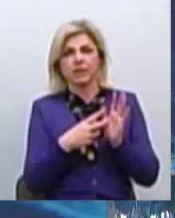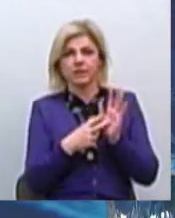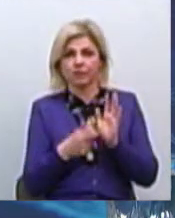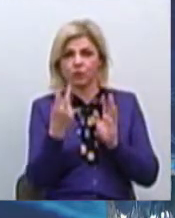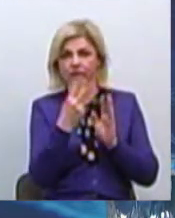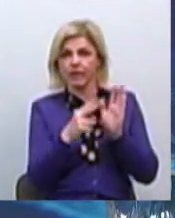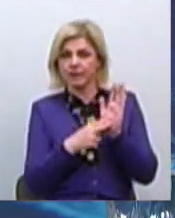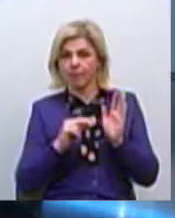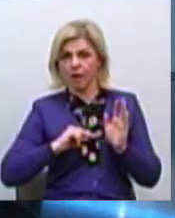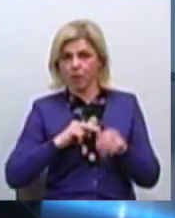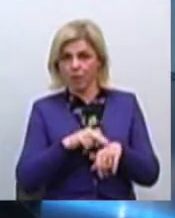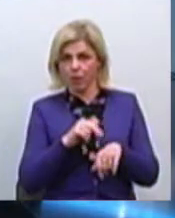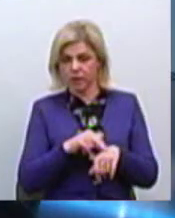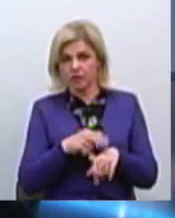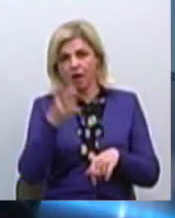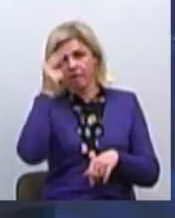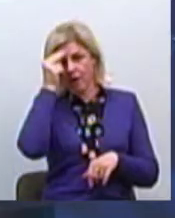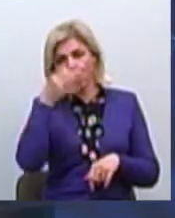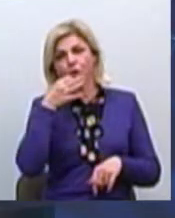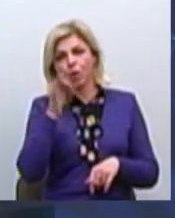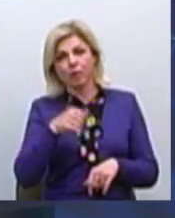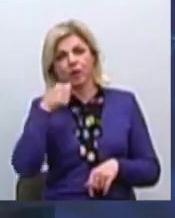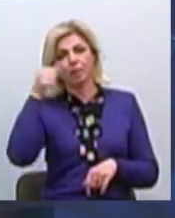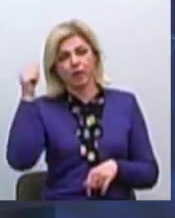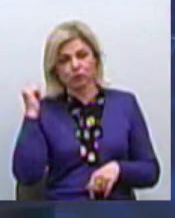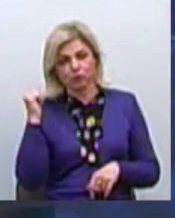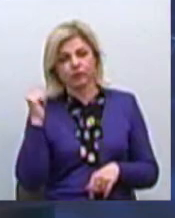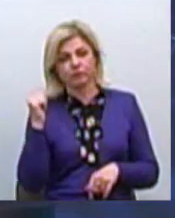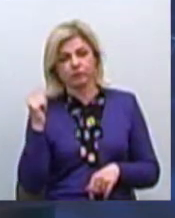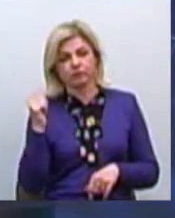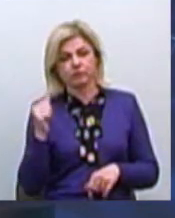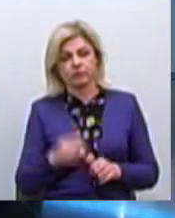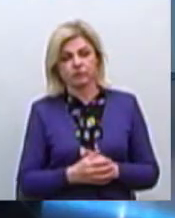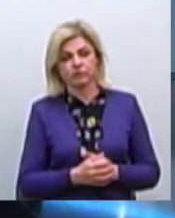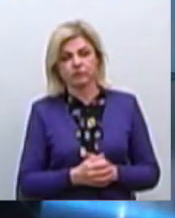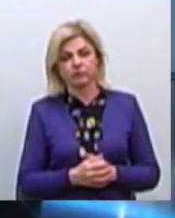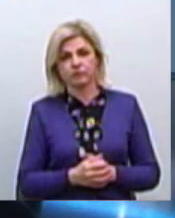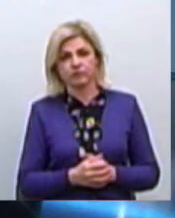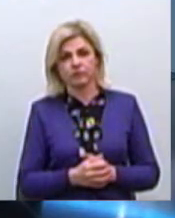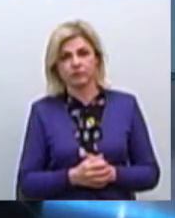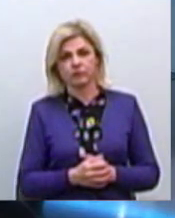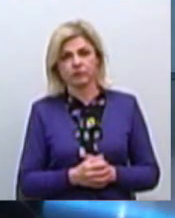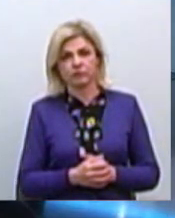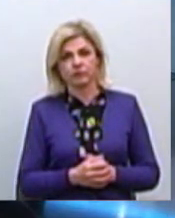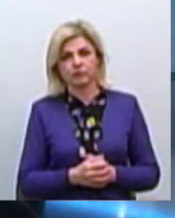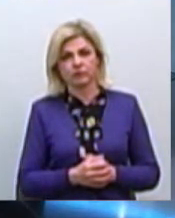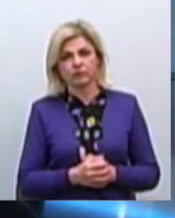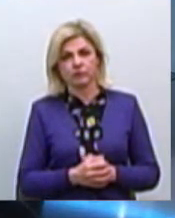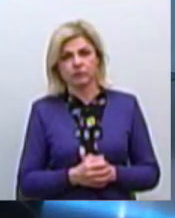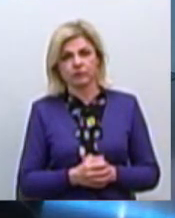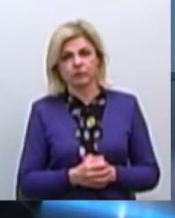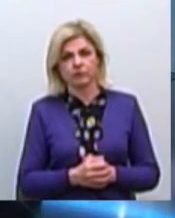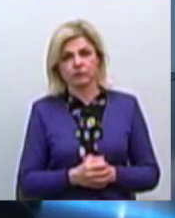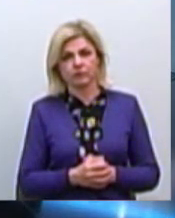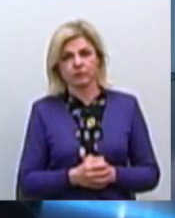727 працівників поліції. Тобто, враховуючи досвід минулого року? Так, досвід минулого року і врахуванням збільшення кількості